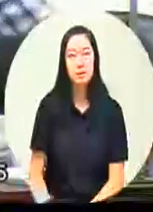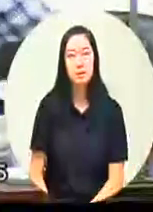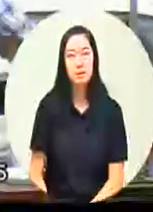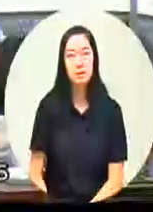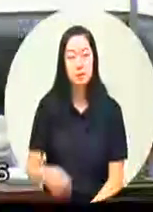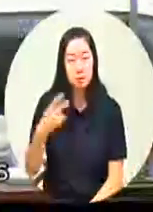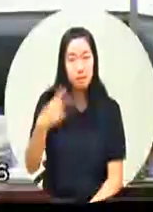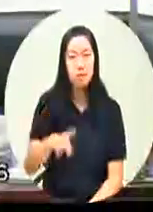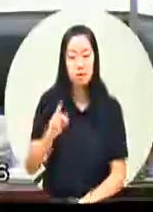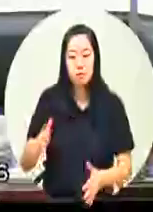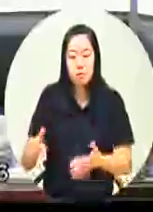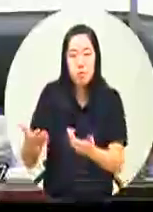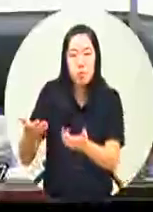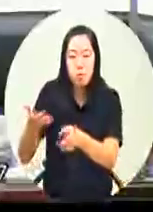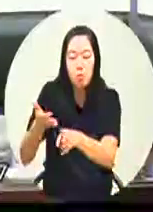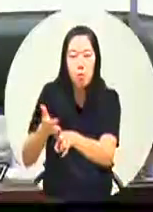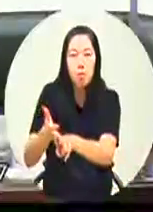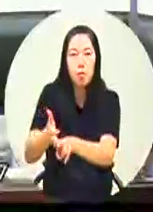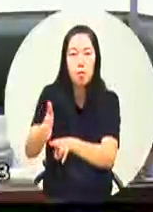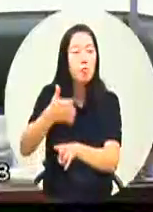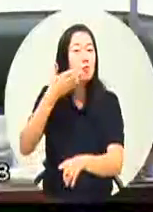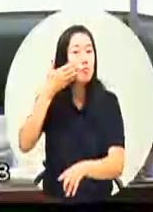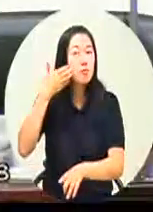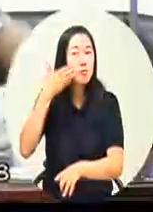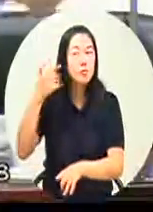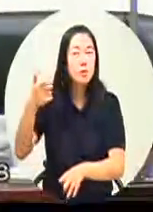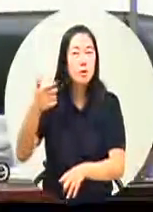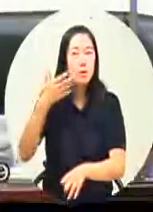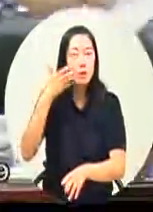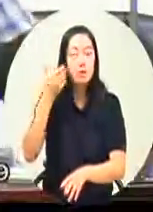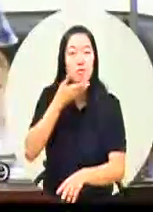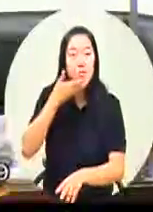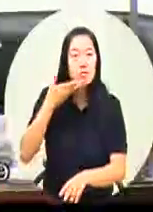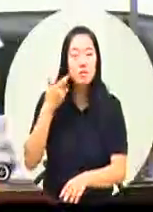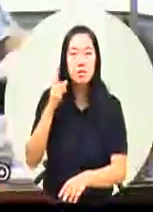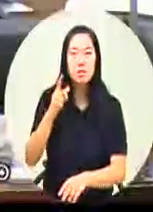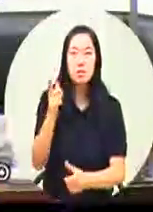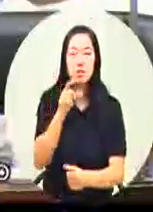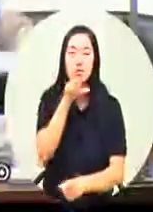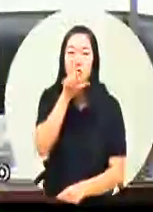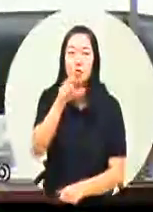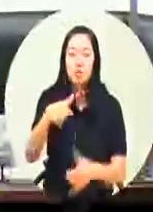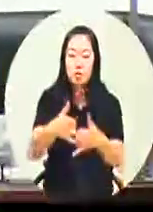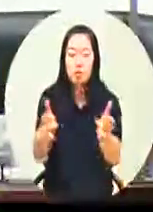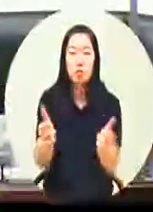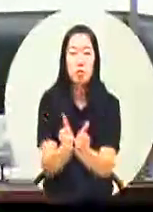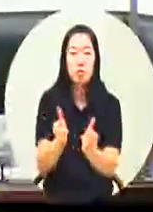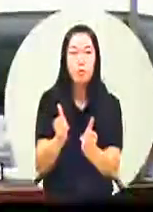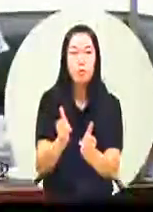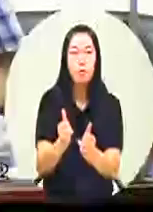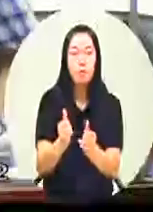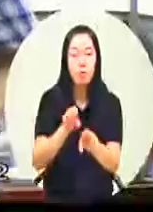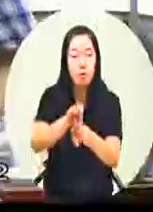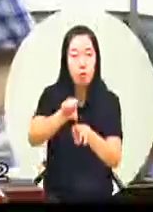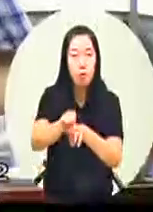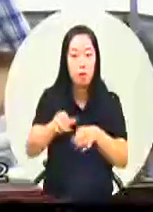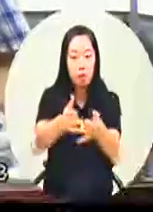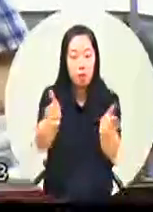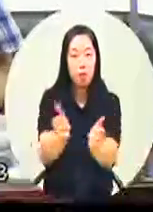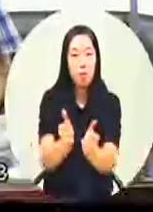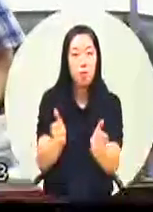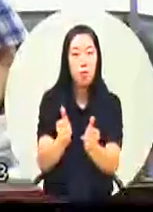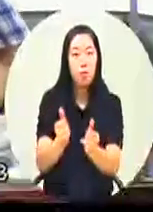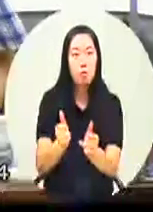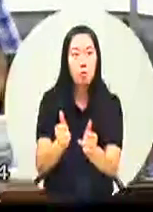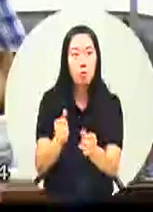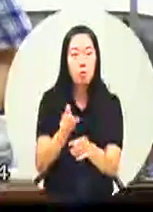有一个是轻轨，青色的蓝色的一个青色的，有一个什么叫做民主高铁民主线，有一个叫做什么哦？